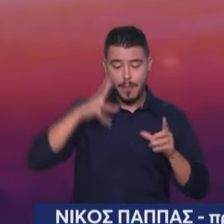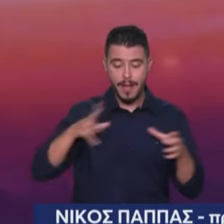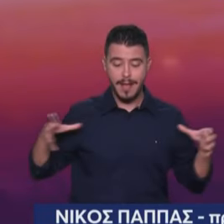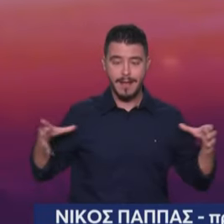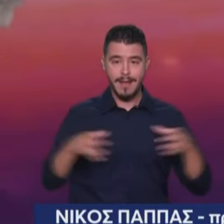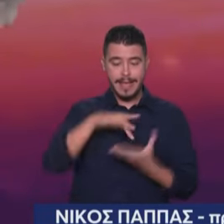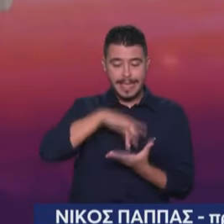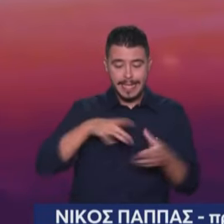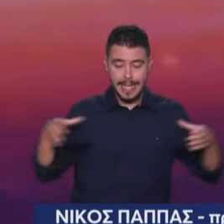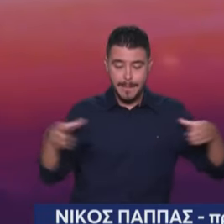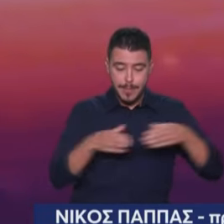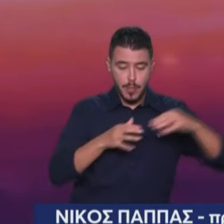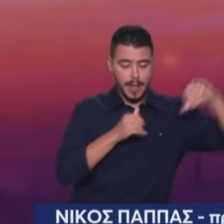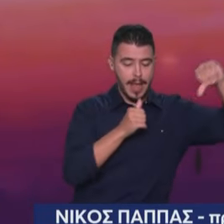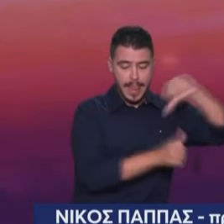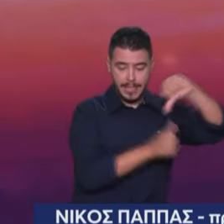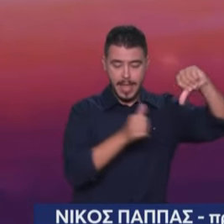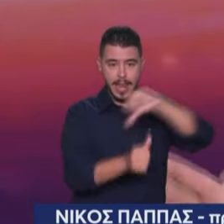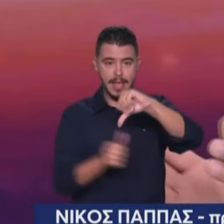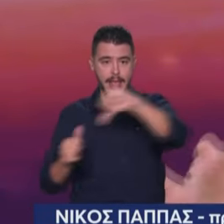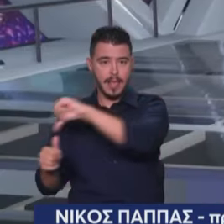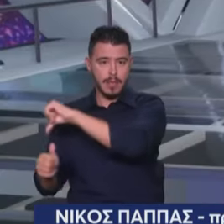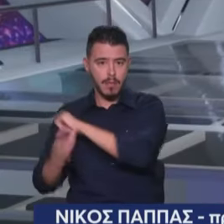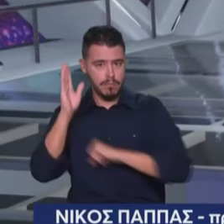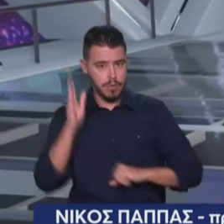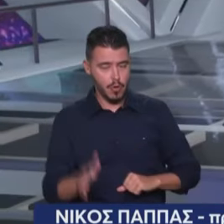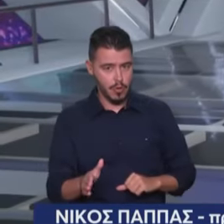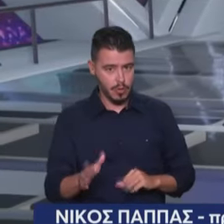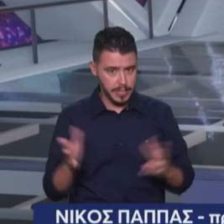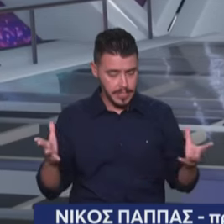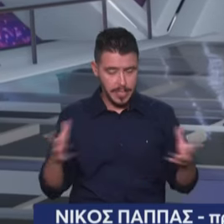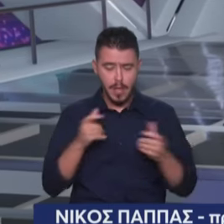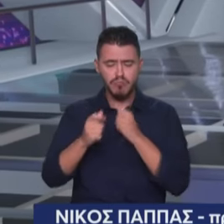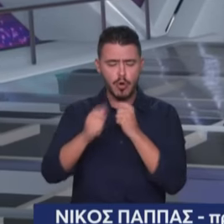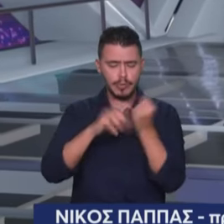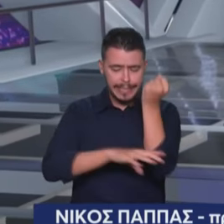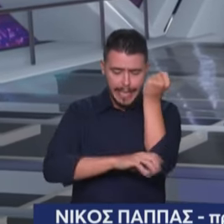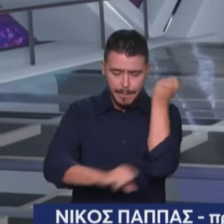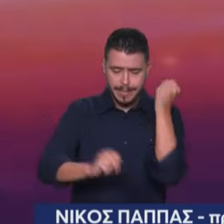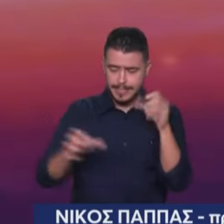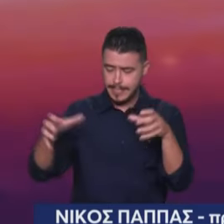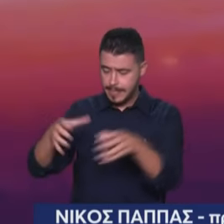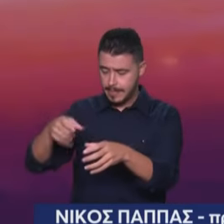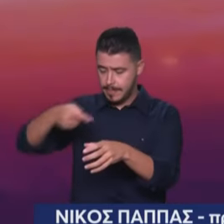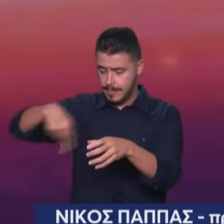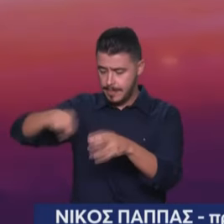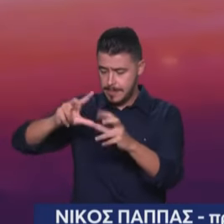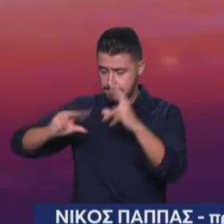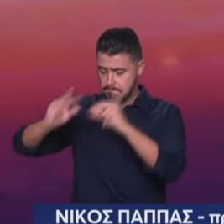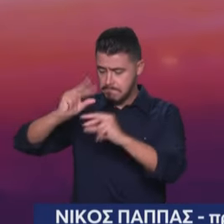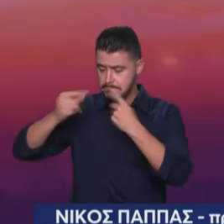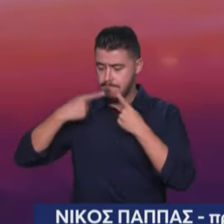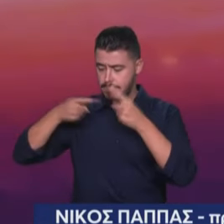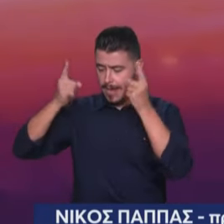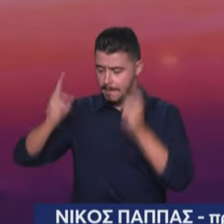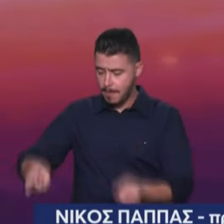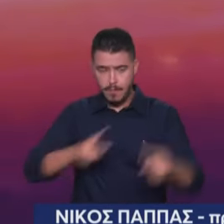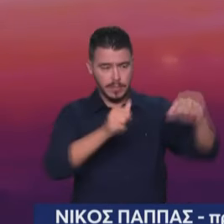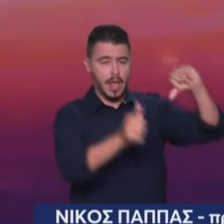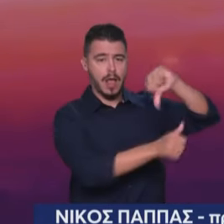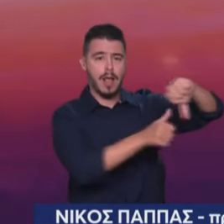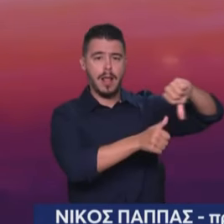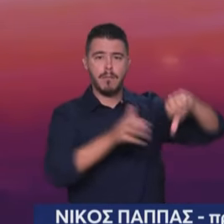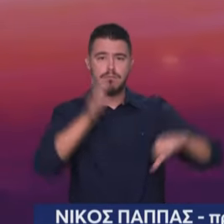τον Ευαγγελάτο σε μια θέση ευθύνης, υπάρχει ένα άλλο όργανο το οποίο ελέγχει που κατά τη διάρκεια της θητείας του, προσέξτε, τον